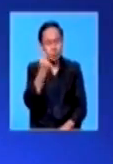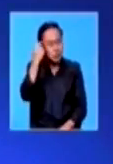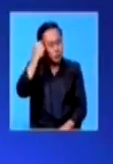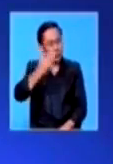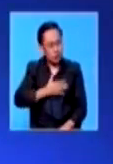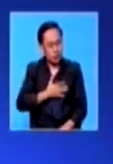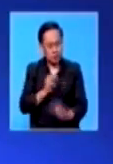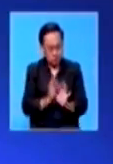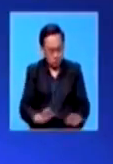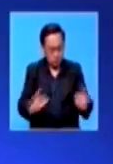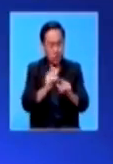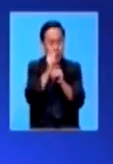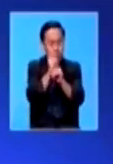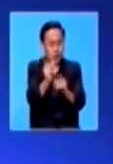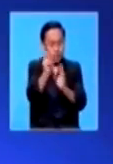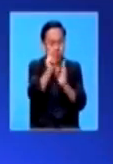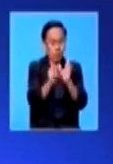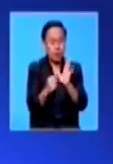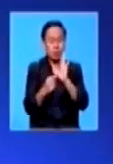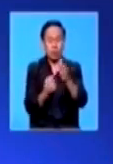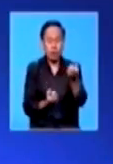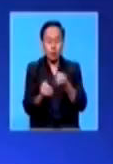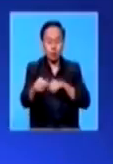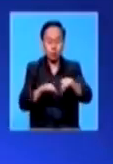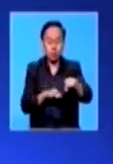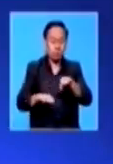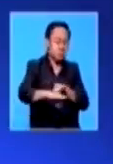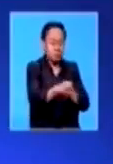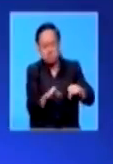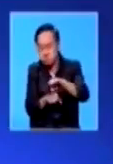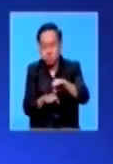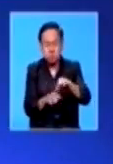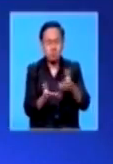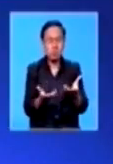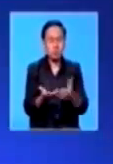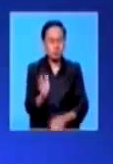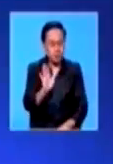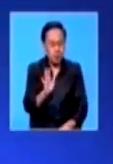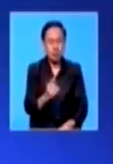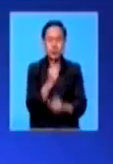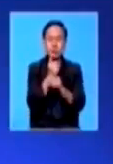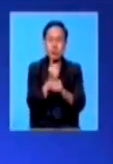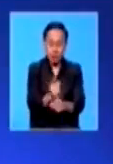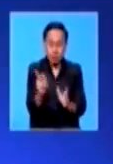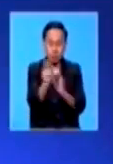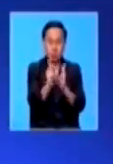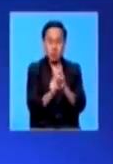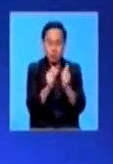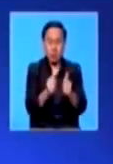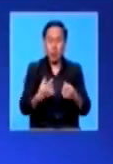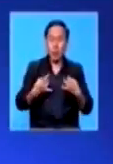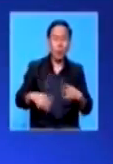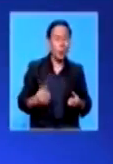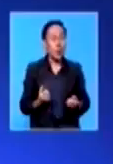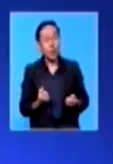อย่าละเมิดกฎหมายที่ครับอย่าขับรถคล่อมเลนอย่าขับรถเร็วเกินกำหนดอะไรก็แล้วแต่ประมาทประเมิน